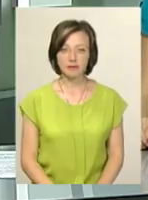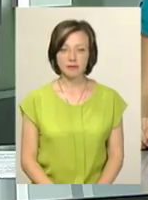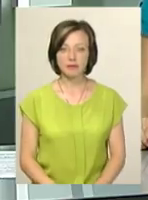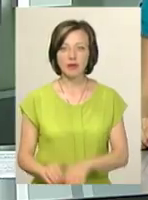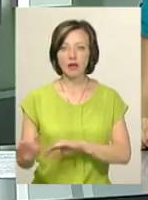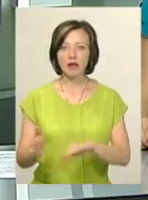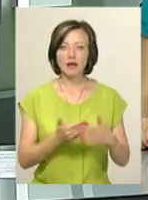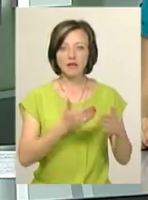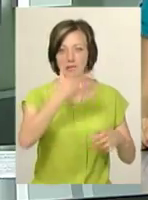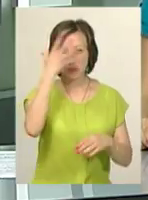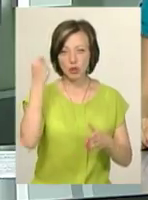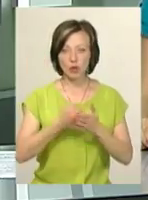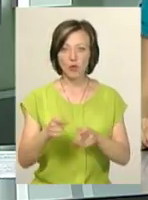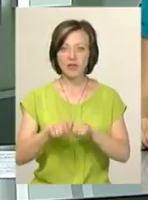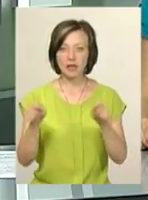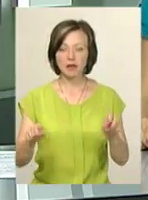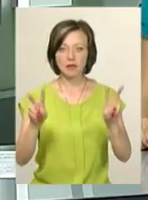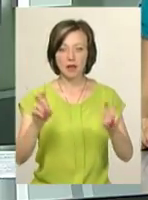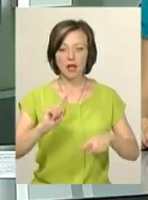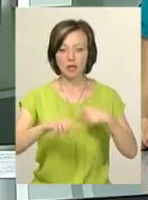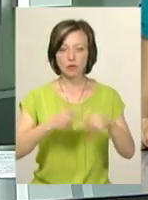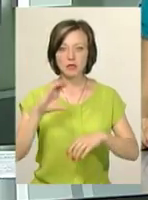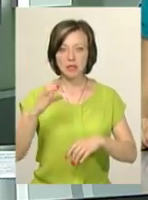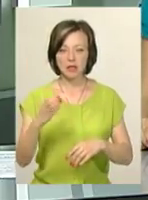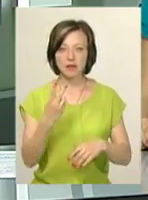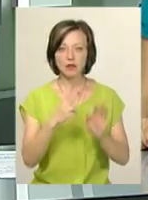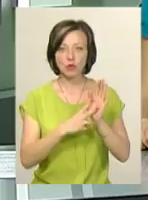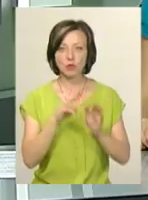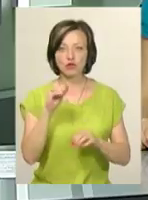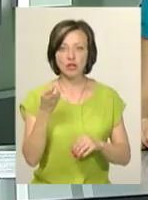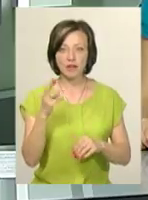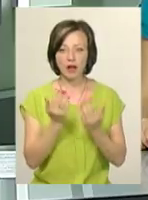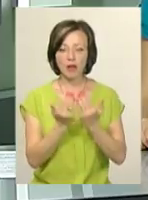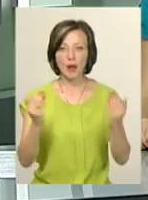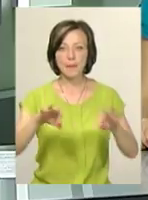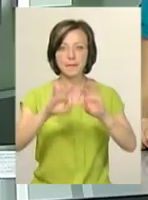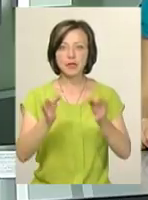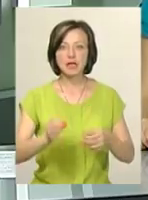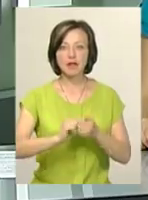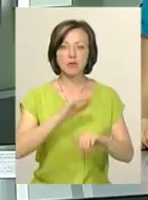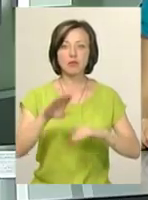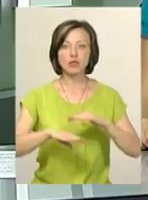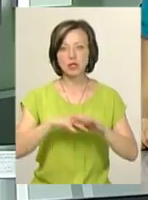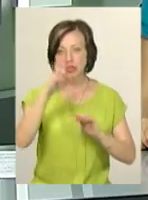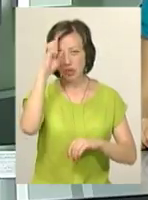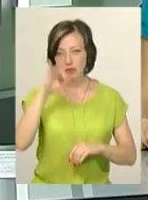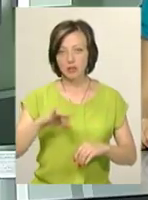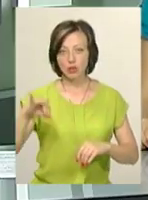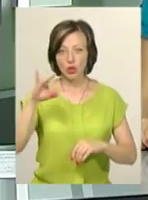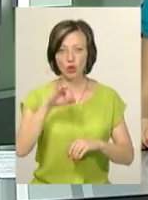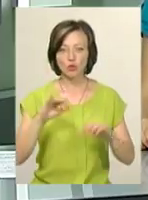Від забуття до відкриття. З такою назвою наступної середи, 27 червня, в галереї мистецтв Кам'янець-Подільського державного